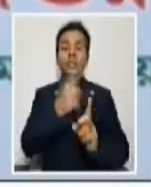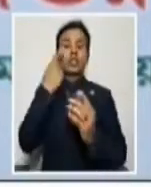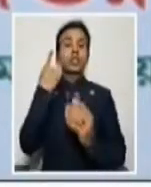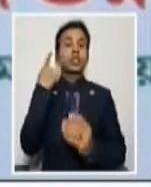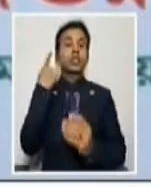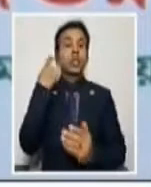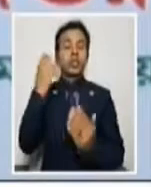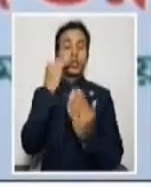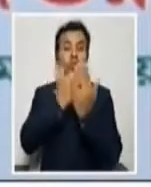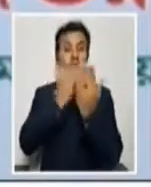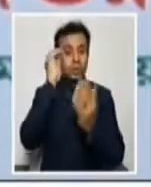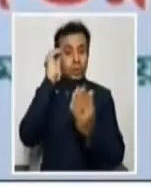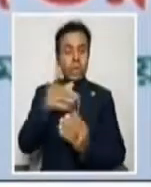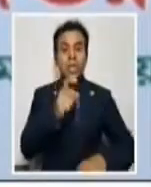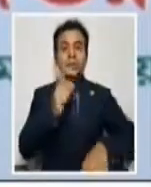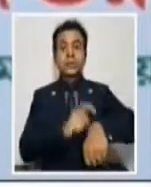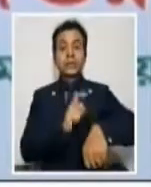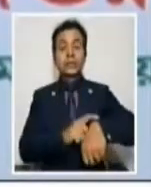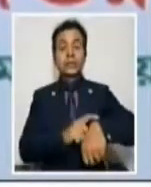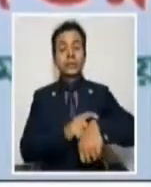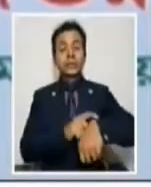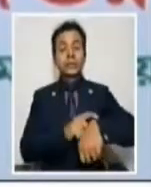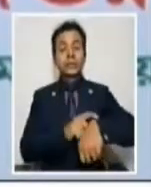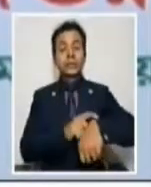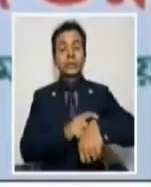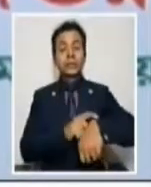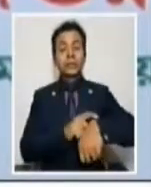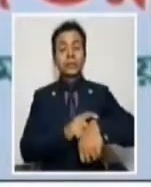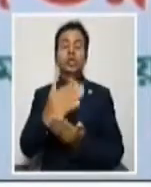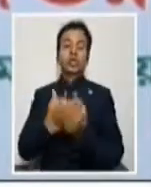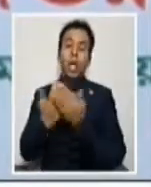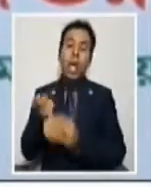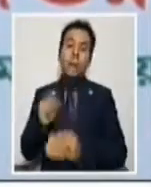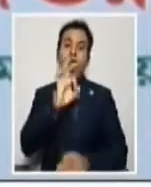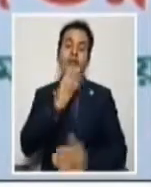ব্যাপারে পূর্ণ সহযোগিতার জন্য সংশ্লিষ্টদের দৃষ্টি আকর্ষণ করছি।